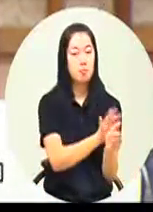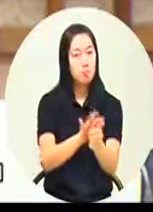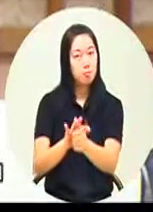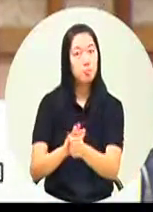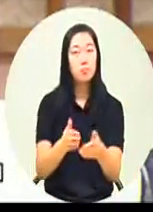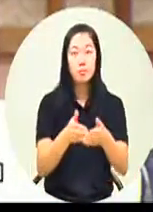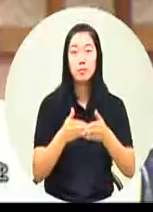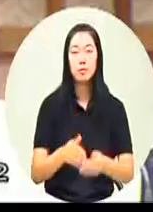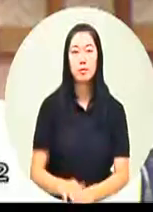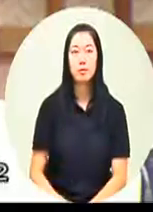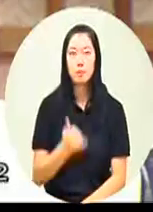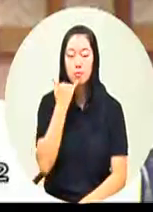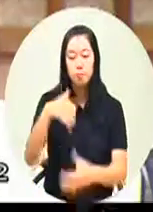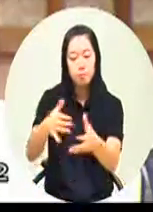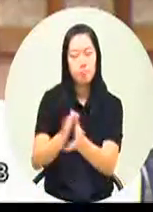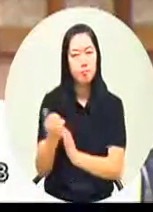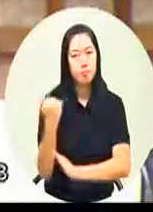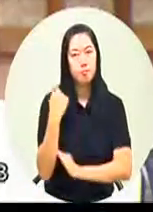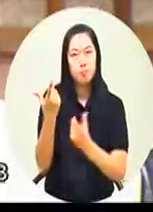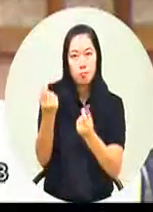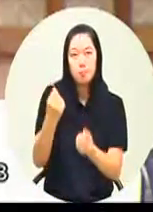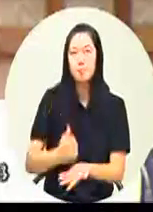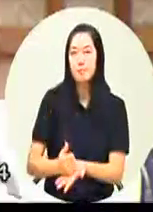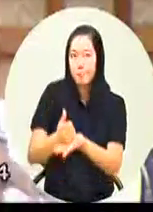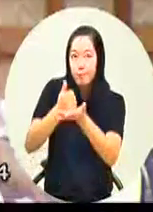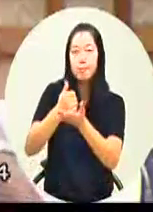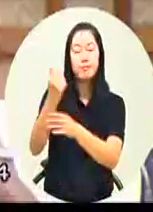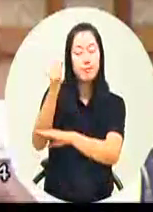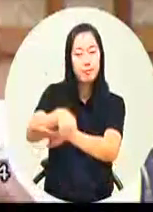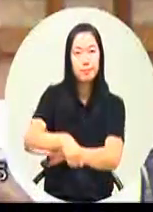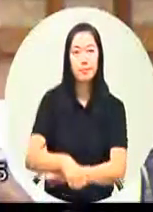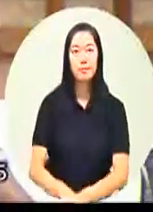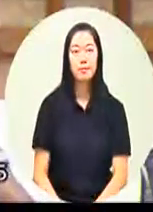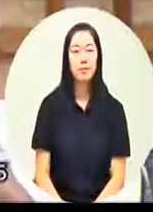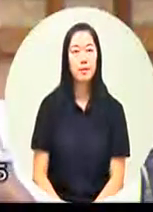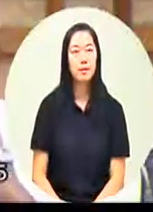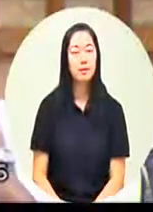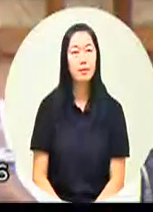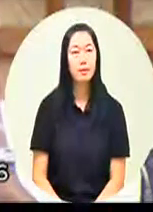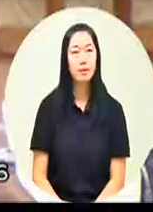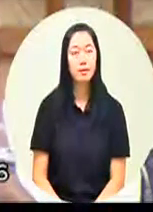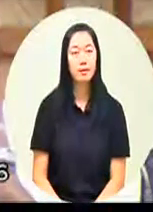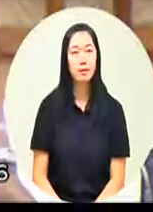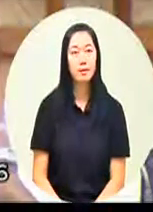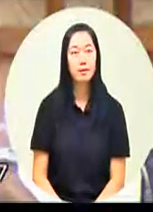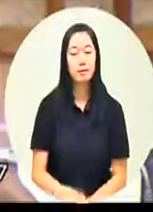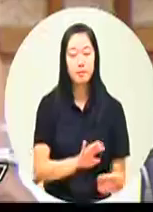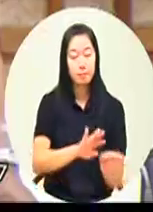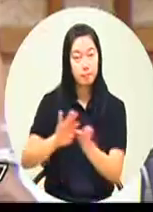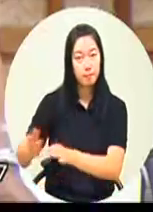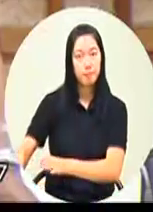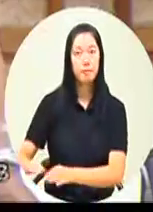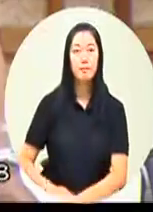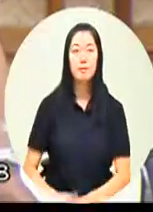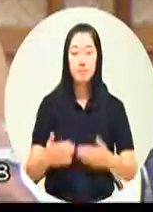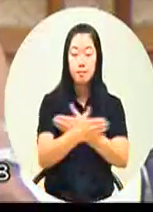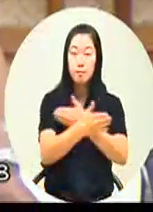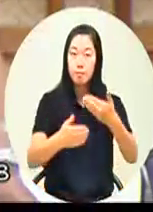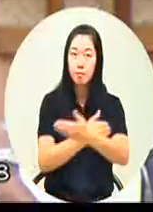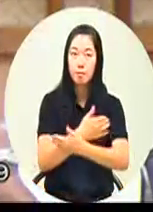局长跟团队的努力我们还是肯定的，谢谢。另外我来请问一下交通局，